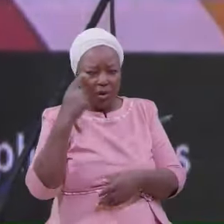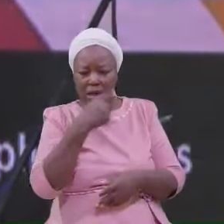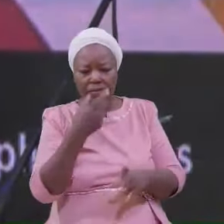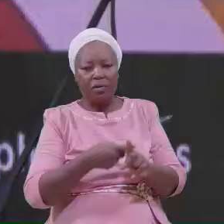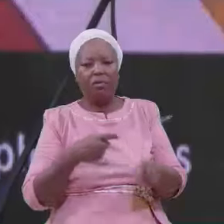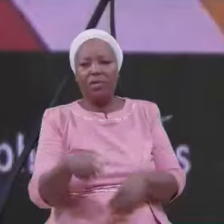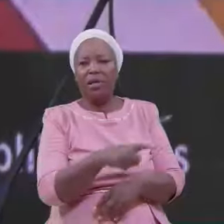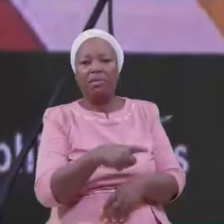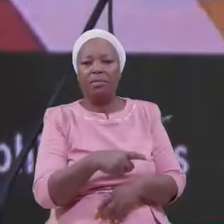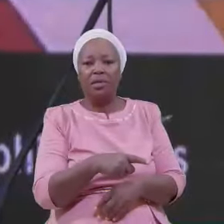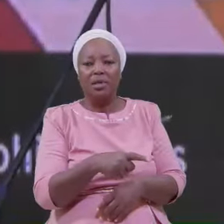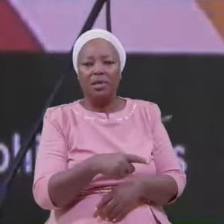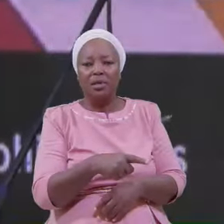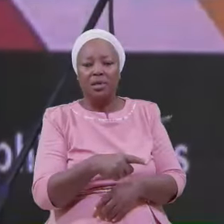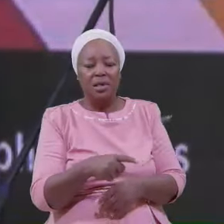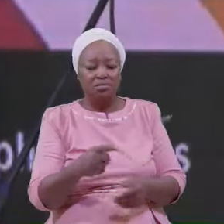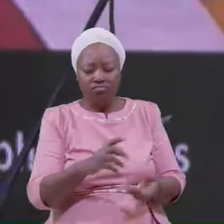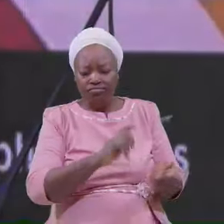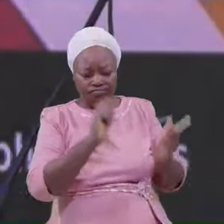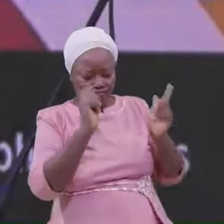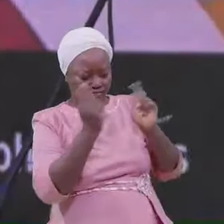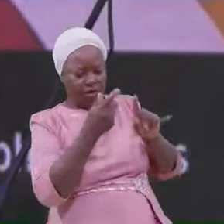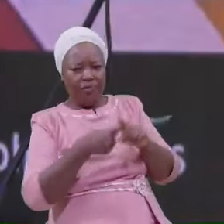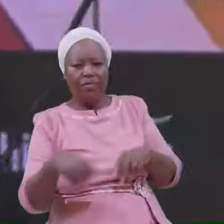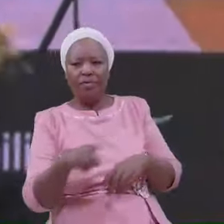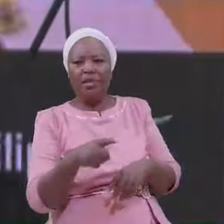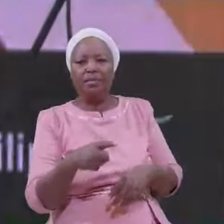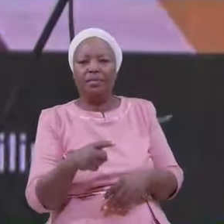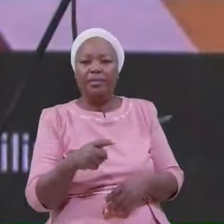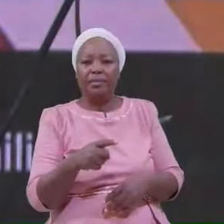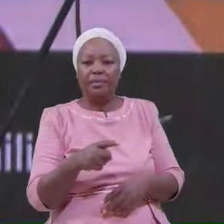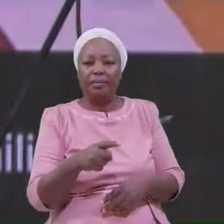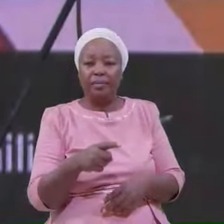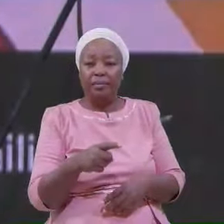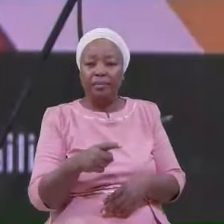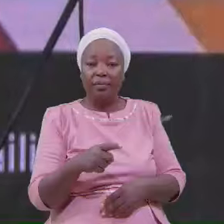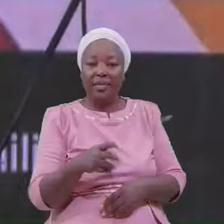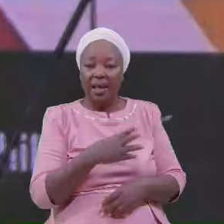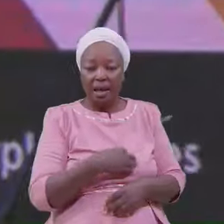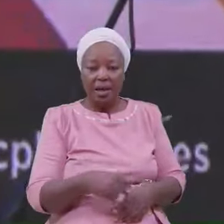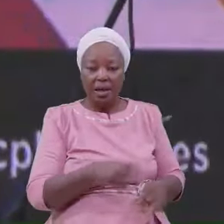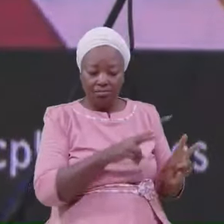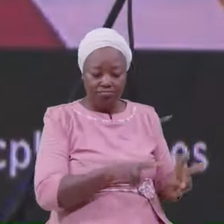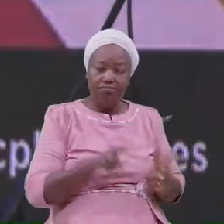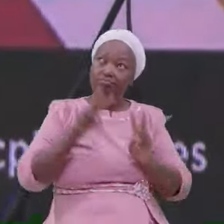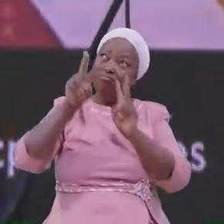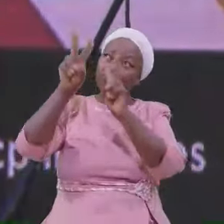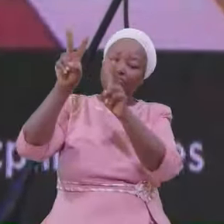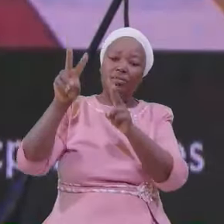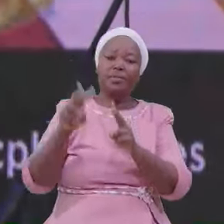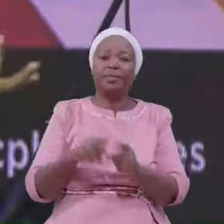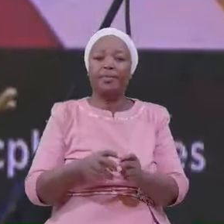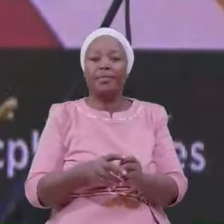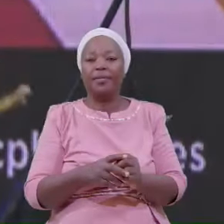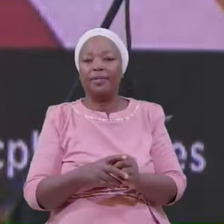Look away from them. Huwag mo silang tignan. Huwag mong pakinggan. And look unto me. Tignan natin ang look